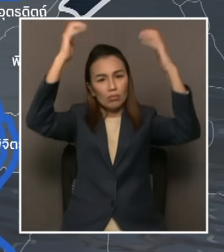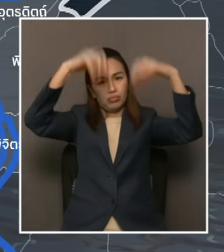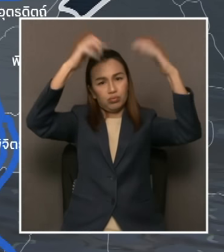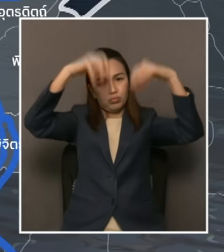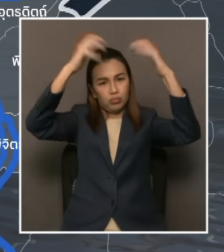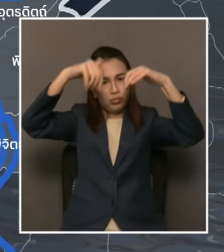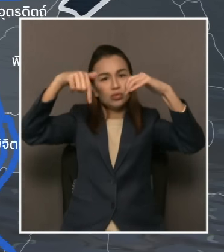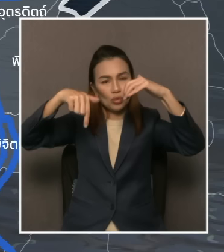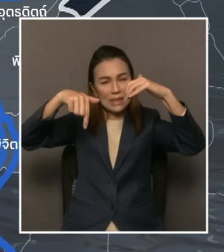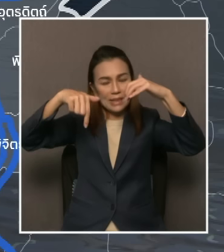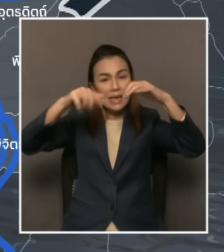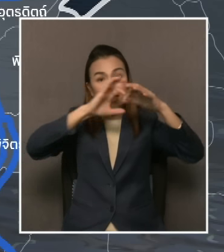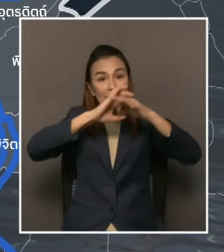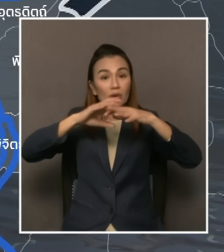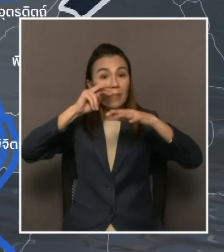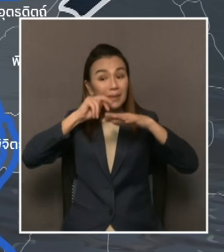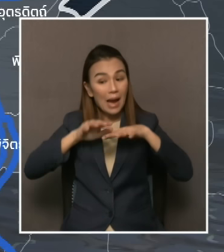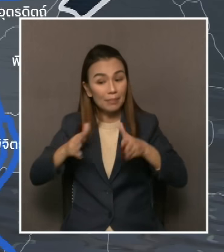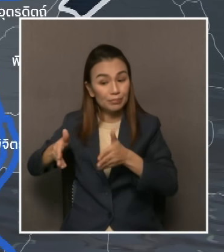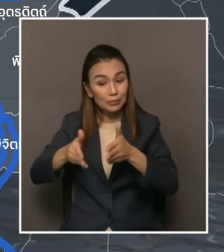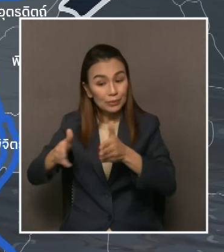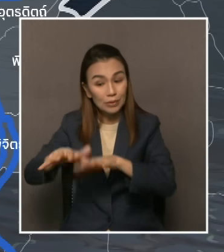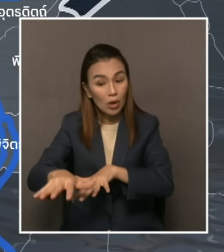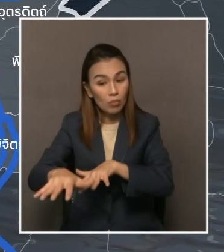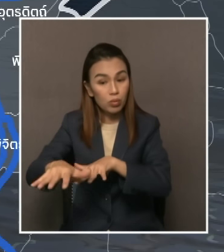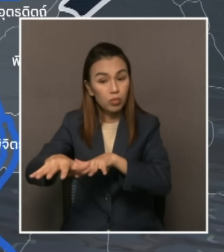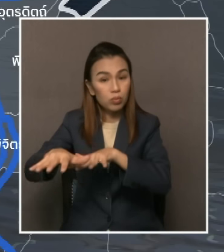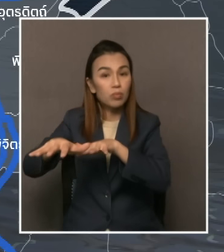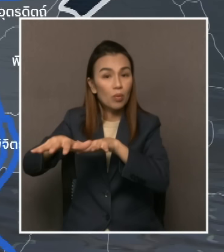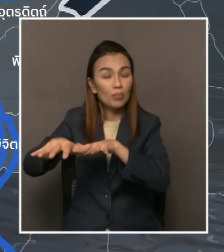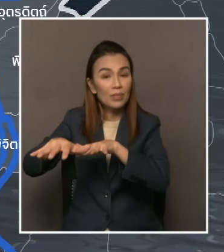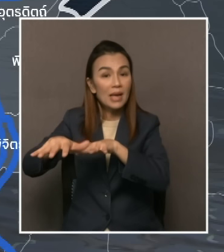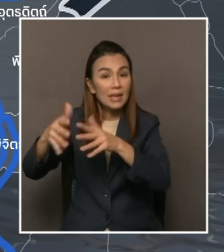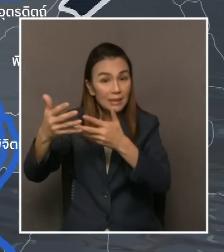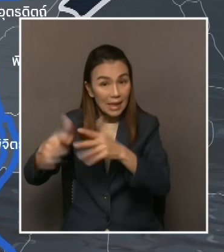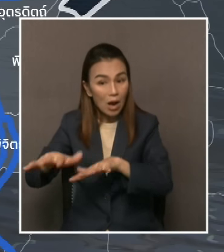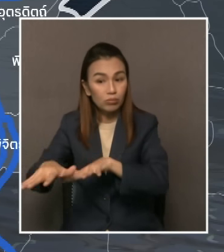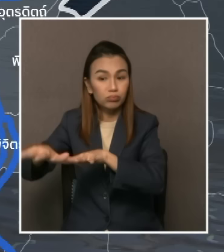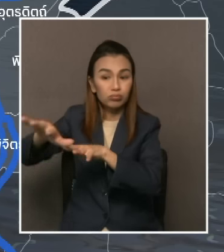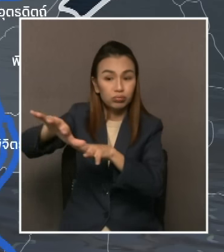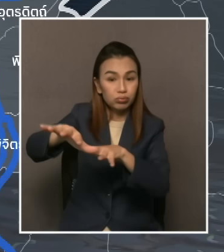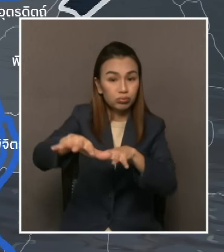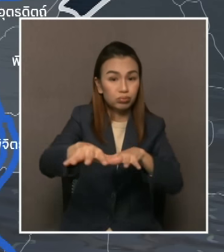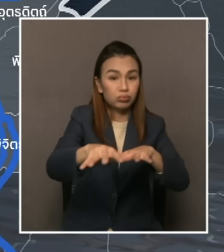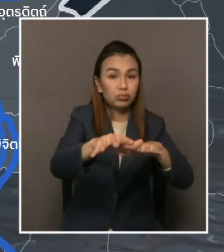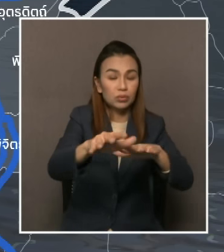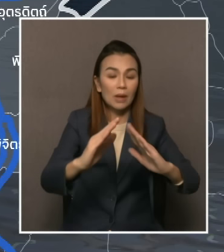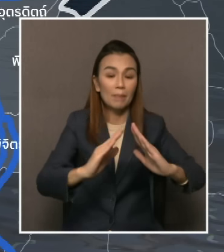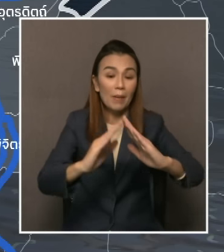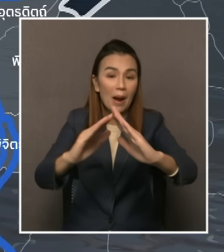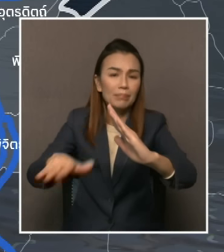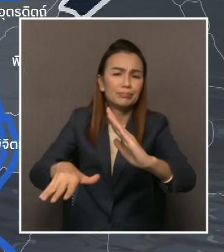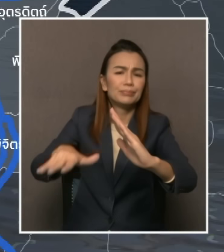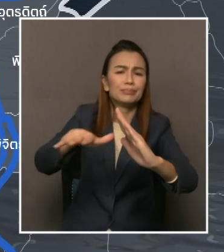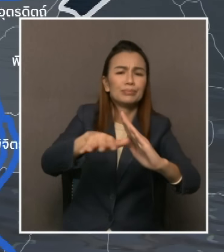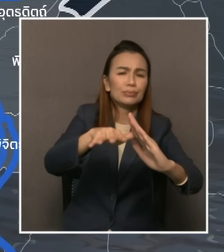น้วัง ทำให้ระดับน้ำใแน้ำเพิ่มสงขึ้นทนห่วขังในพ้นที่รุ่มต่